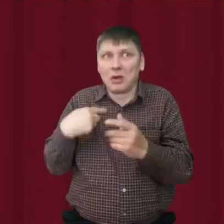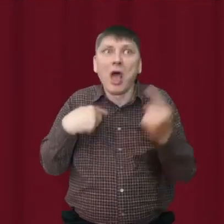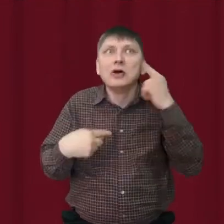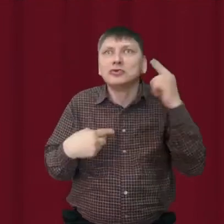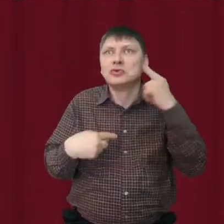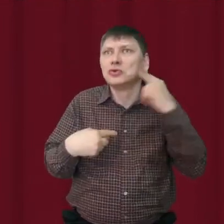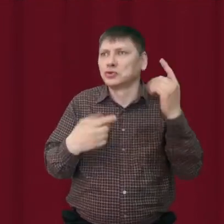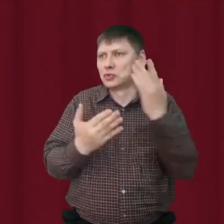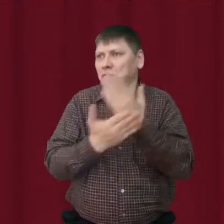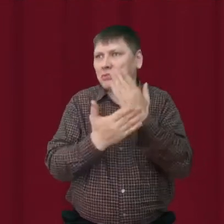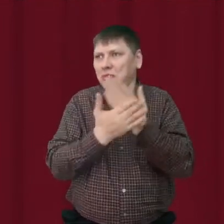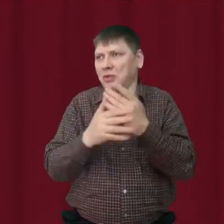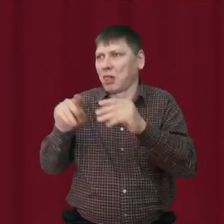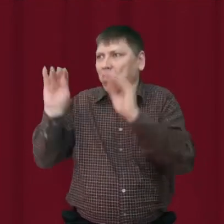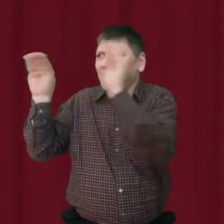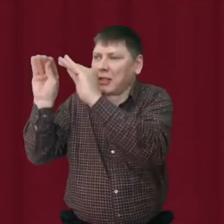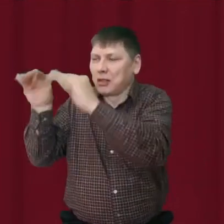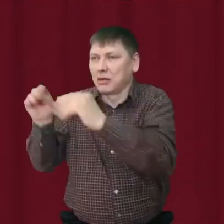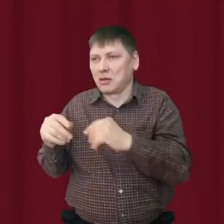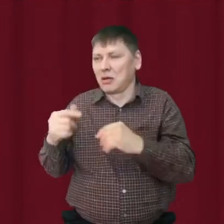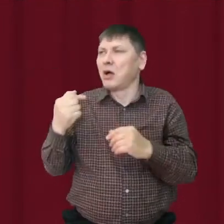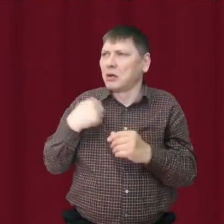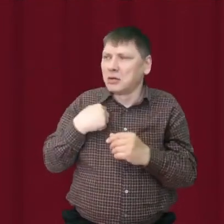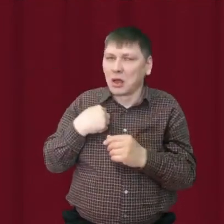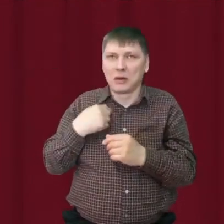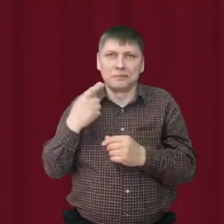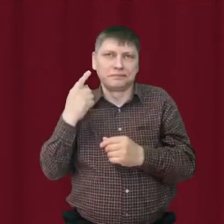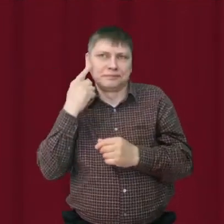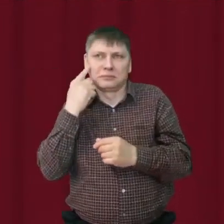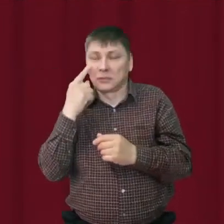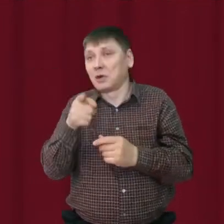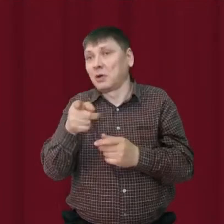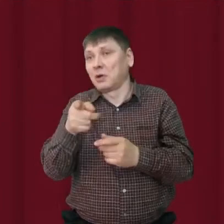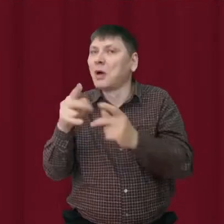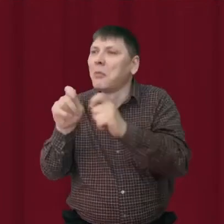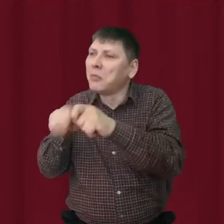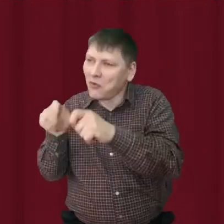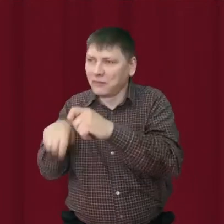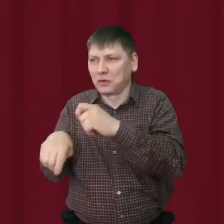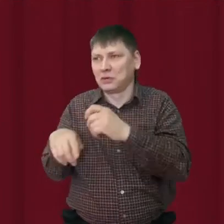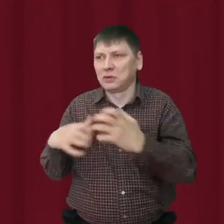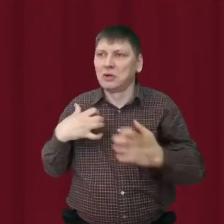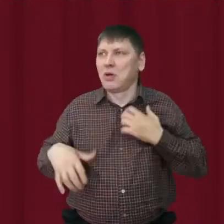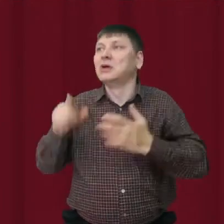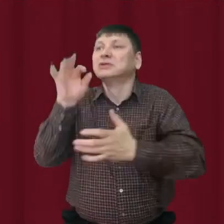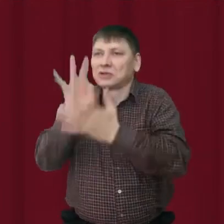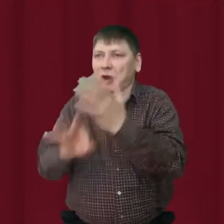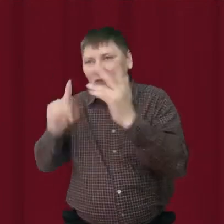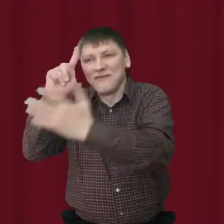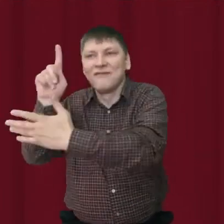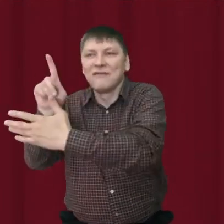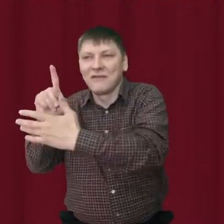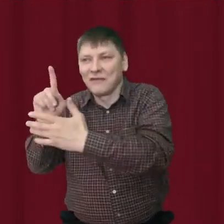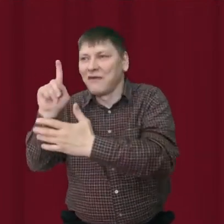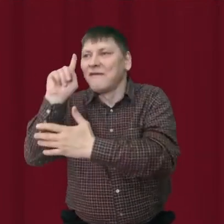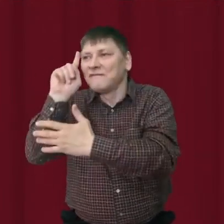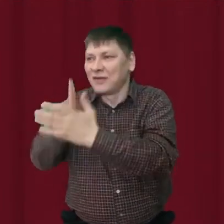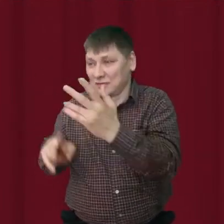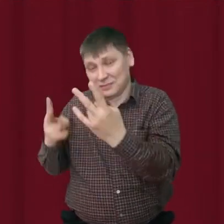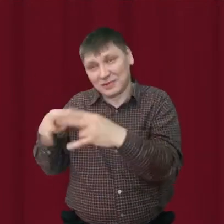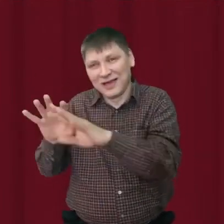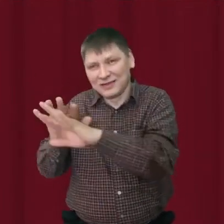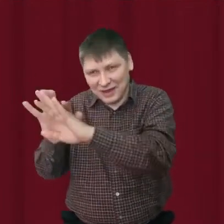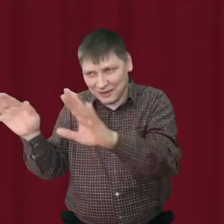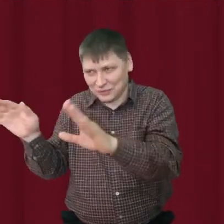что даже когда есть, может быть, какие-то мрачные подозрения, все-таки есть что-то хорошее и способствовать тому, чтобы оно было